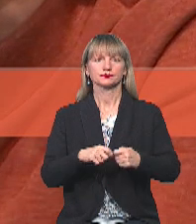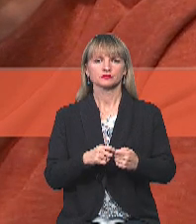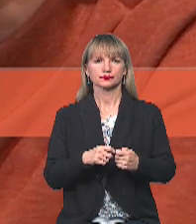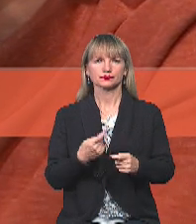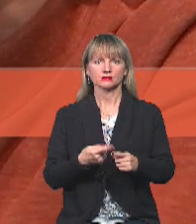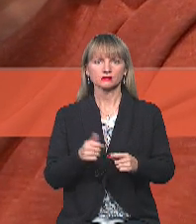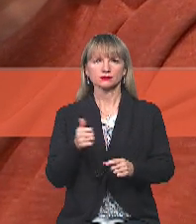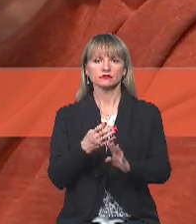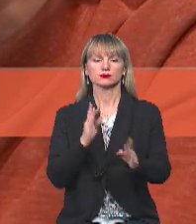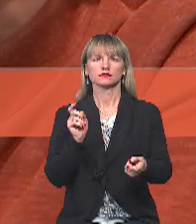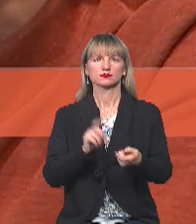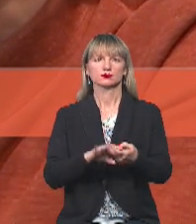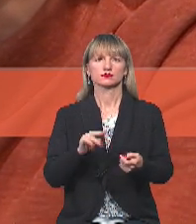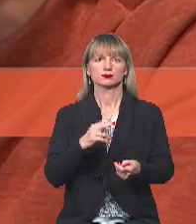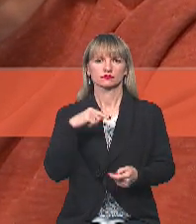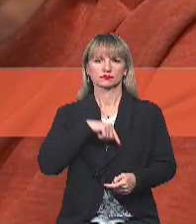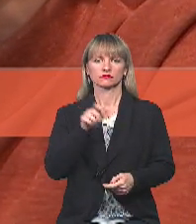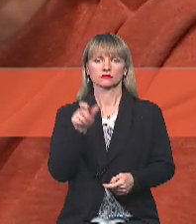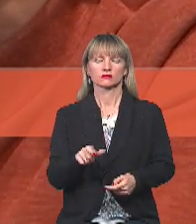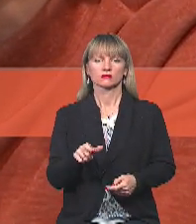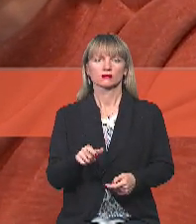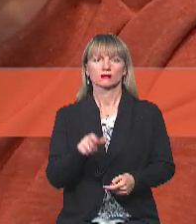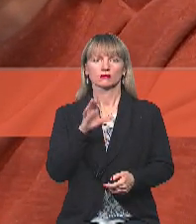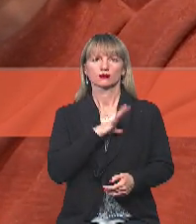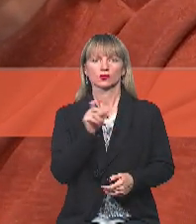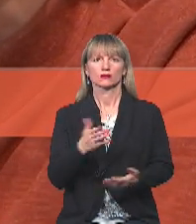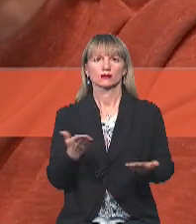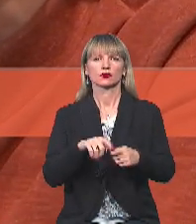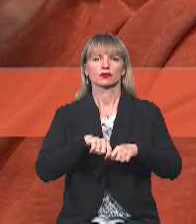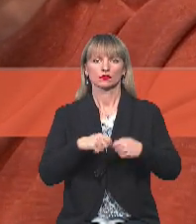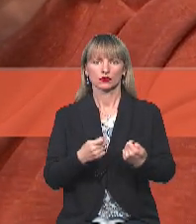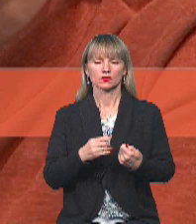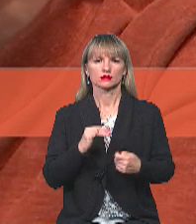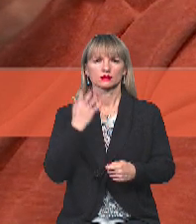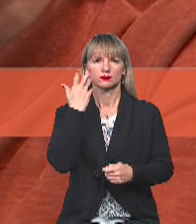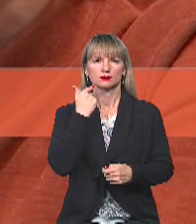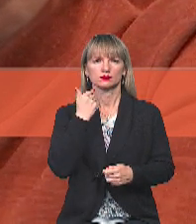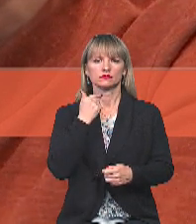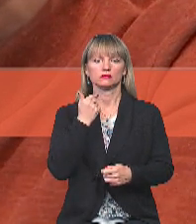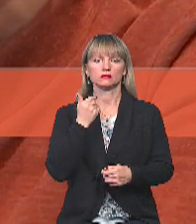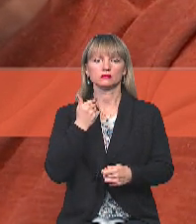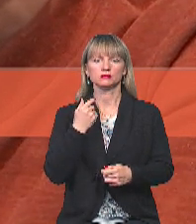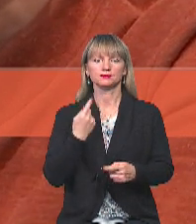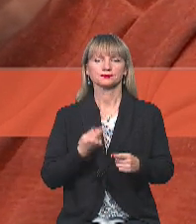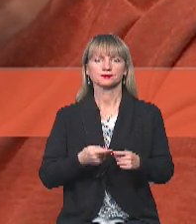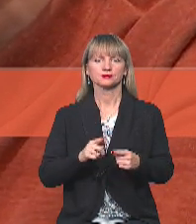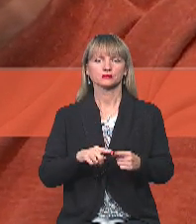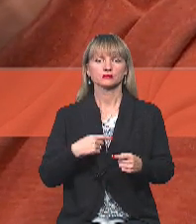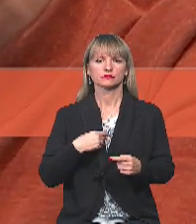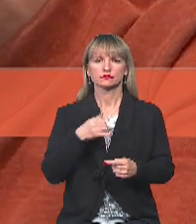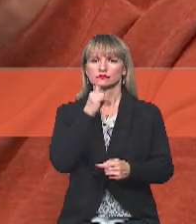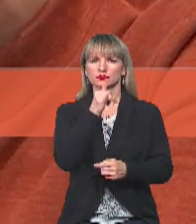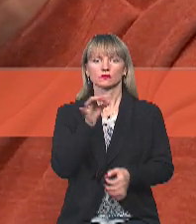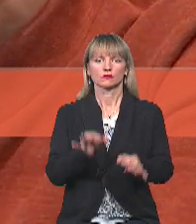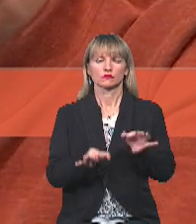це, мабуть, в першу чергу залежить від настрою людини, да? Бо були люди, які реально ламалися, і коли... Ну, це, мабуть, я не беруся